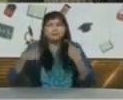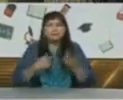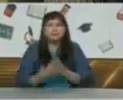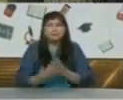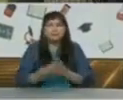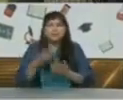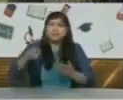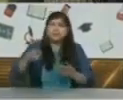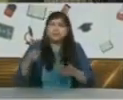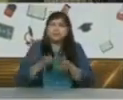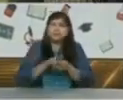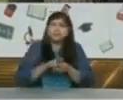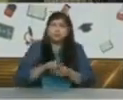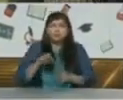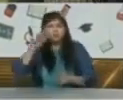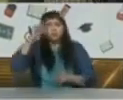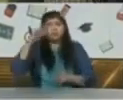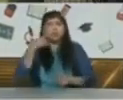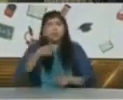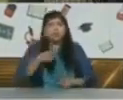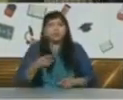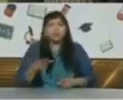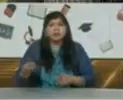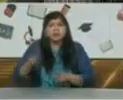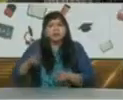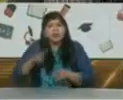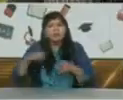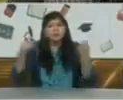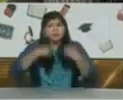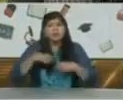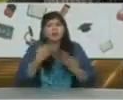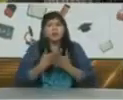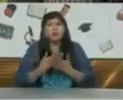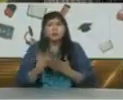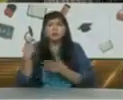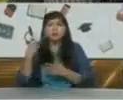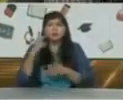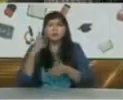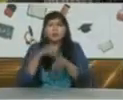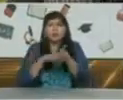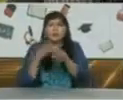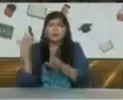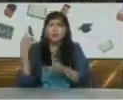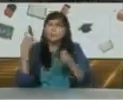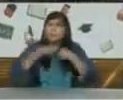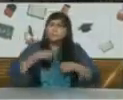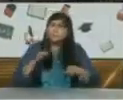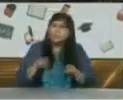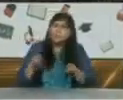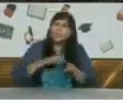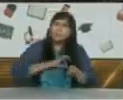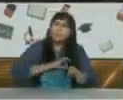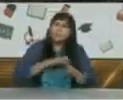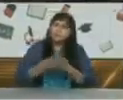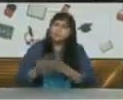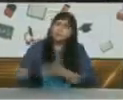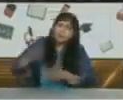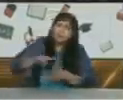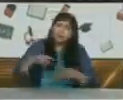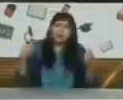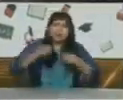इन चीजों के लिए गुस्सा करते हैं कि कितनी बार इसको पहनोगे, अभी 2 दिन पहले तो पहना था। पसंद